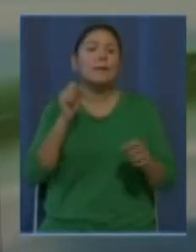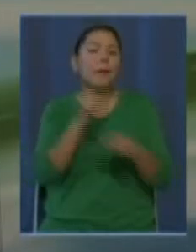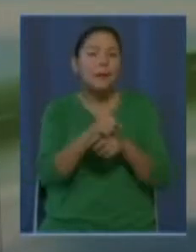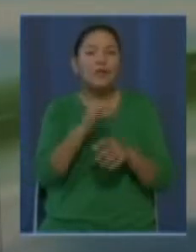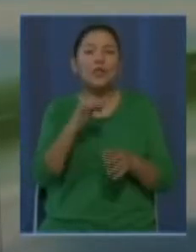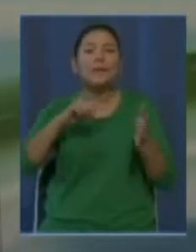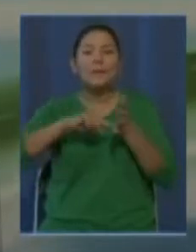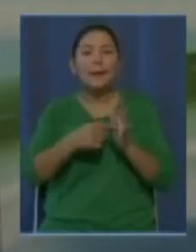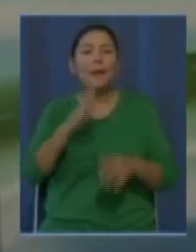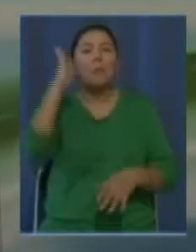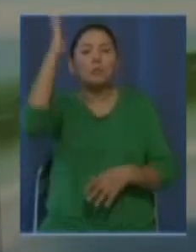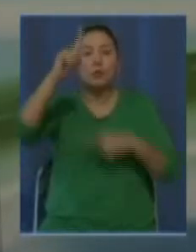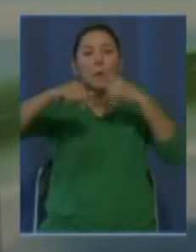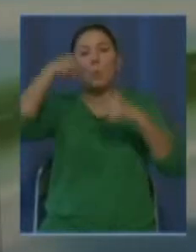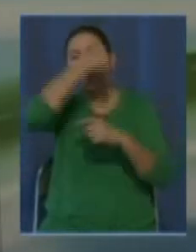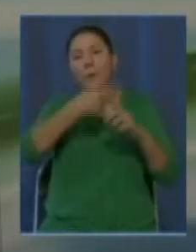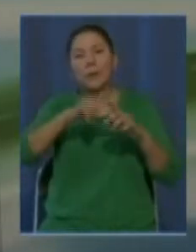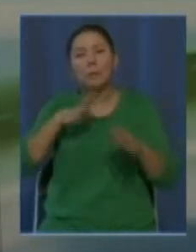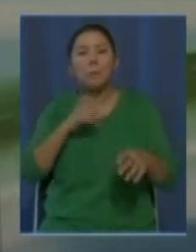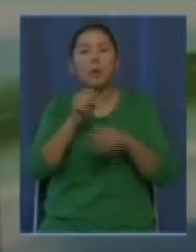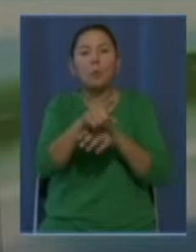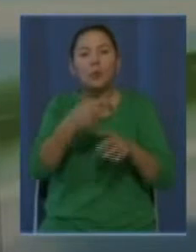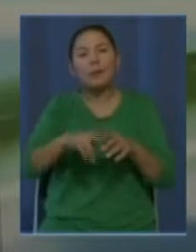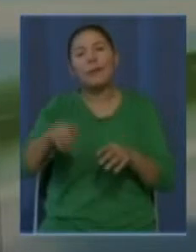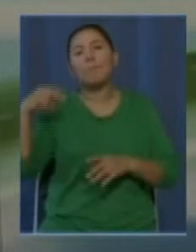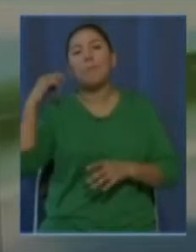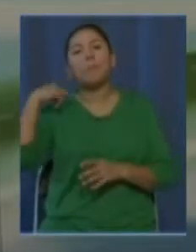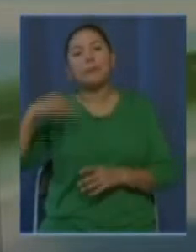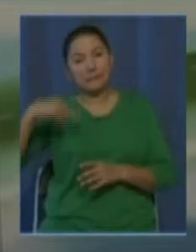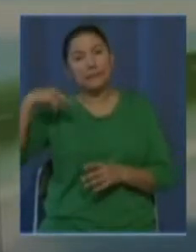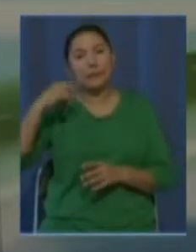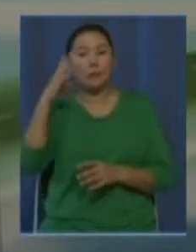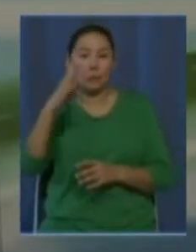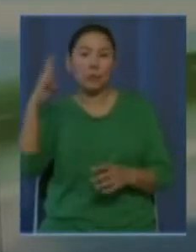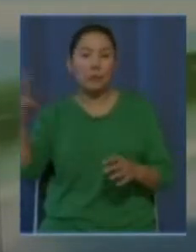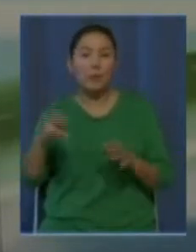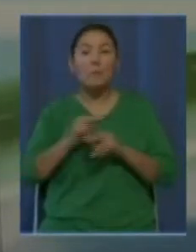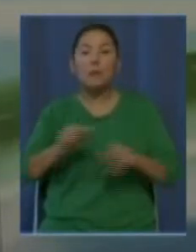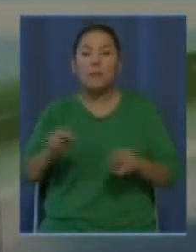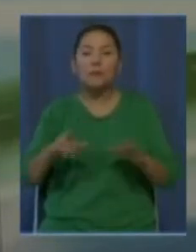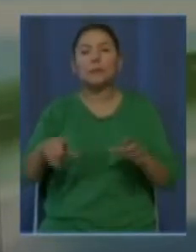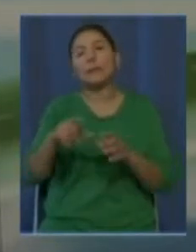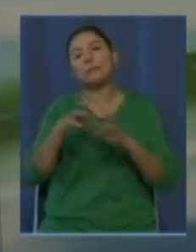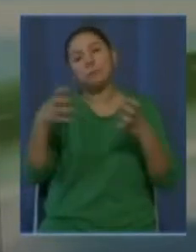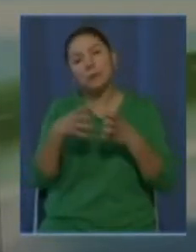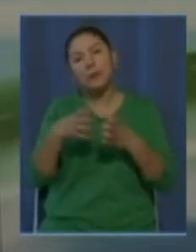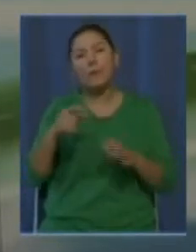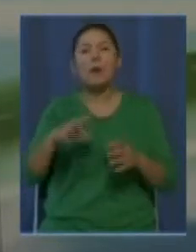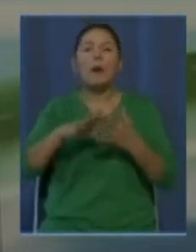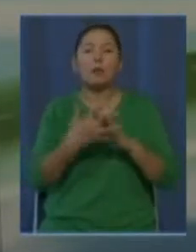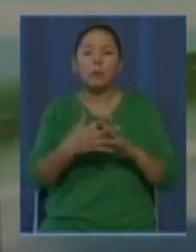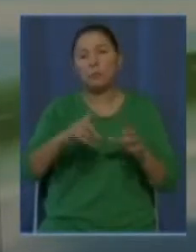Мемлекет басшысының биылғы «Нұрлы жол, болашаққа бастар жол» атты жолдауын барша қазақстандықтармен бірге қалт жібермей тыңдаған